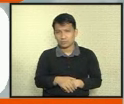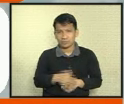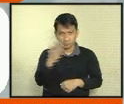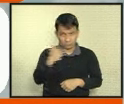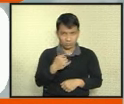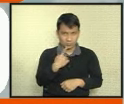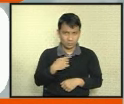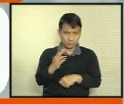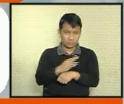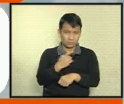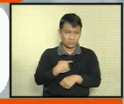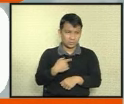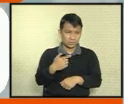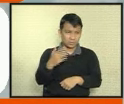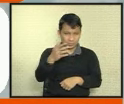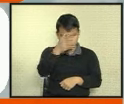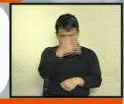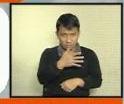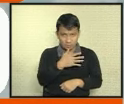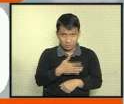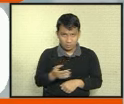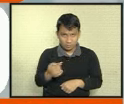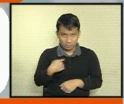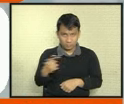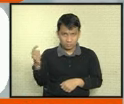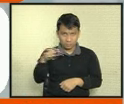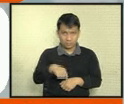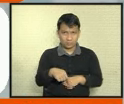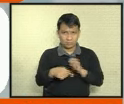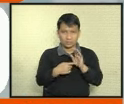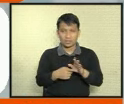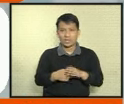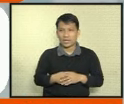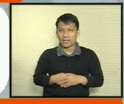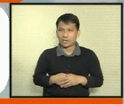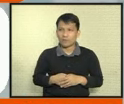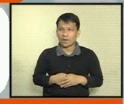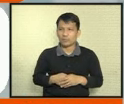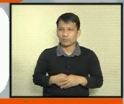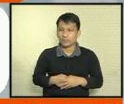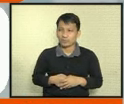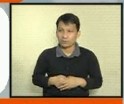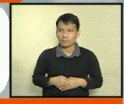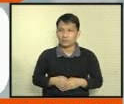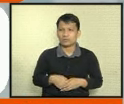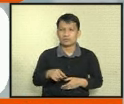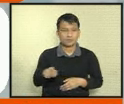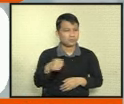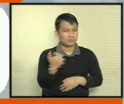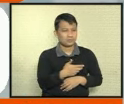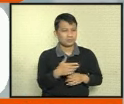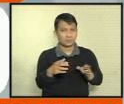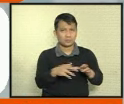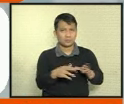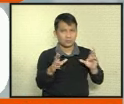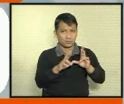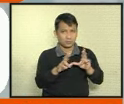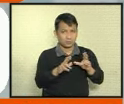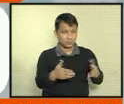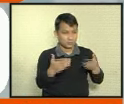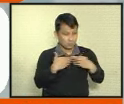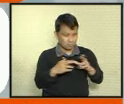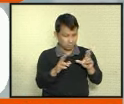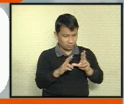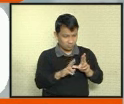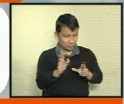Ha? Parents ko siya mismo. Papapuntahin niya pa ba ako dito kung ganun ang pinagagawa mama, mo sa amin? Mama, nasa inyo lahat ng resibo niya. Yung resibo na sa wensya,